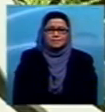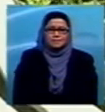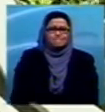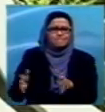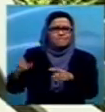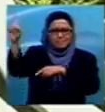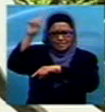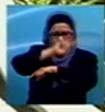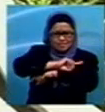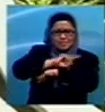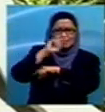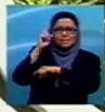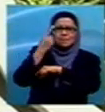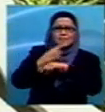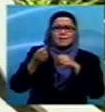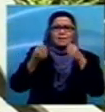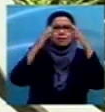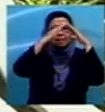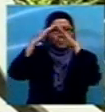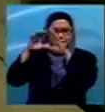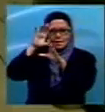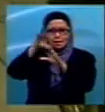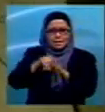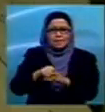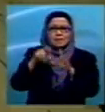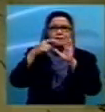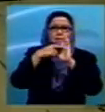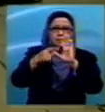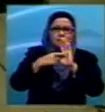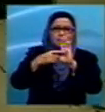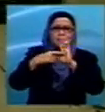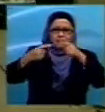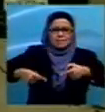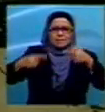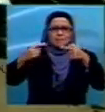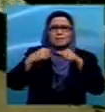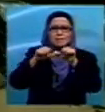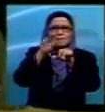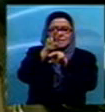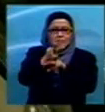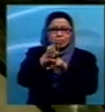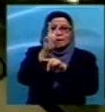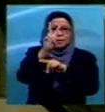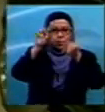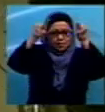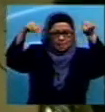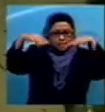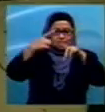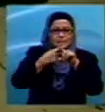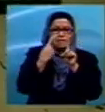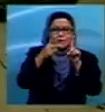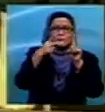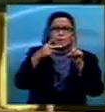Berbaki satu hari saja lagi, beberapa bandar terlibat dengan aksi perlawanan terus dipantau. Dua stadium daripada 12 venue iaitu